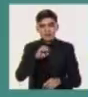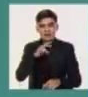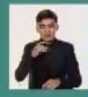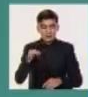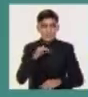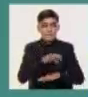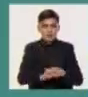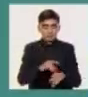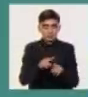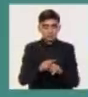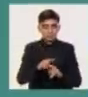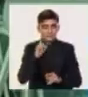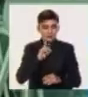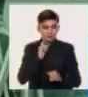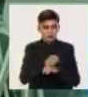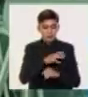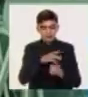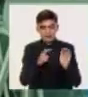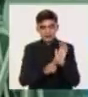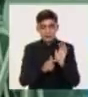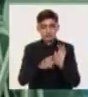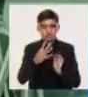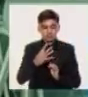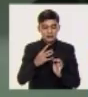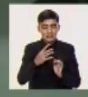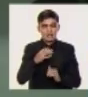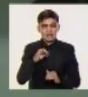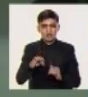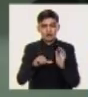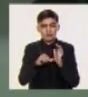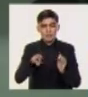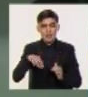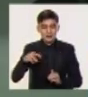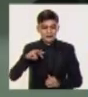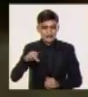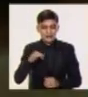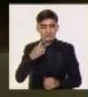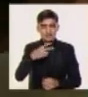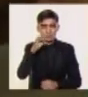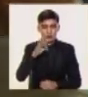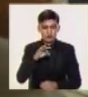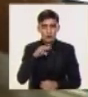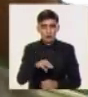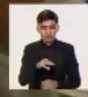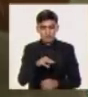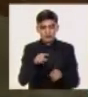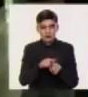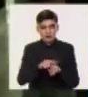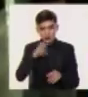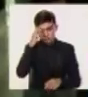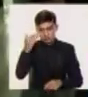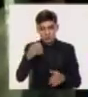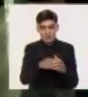Банк. Обязательства Тенгри Банк составляют 74,6 миллиарда тенге. Из них почти 20% – это средства